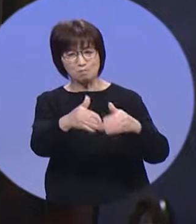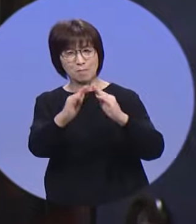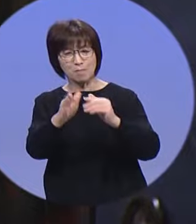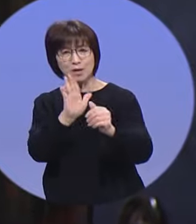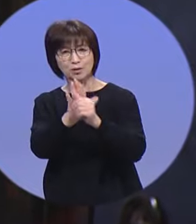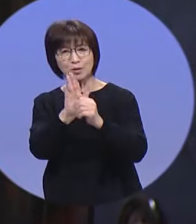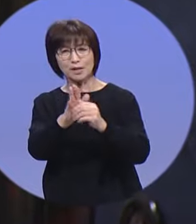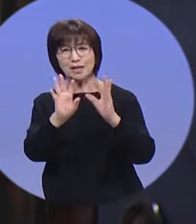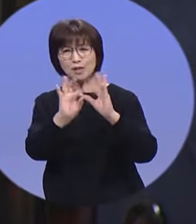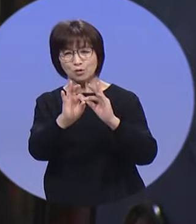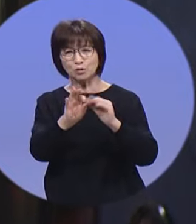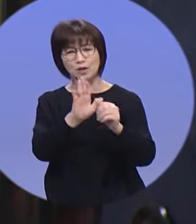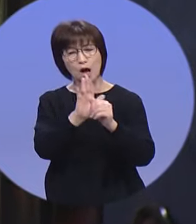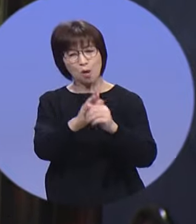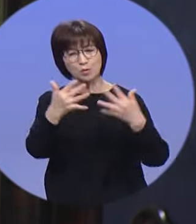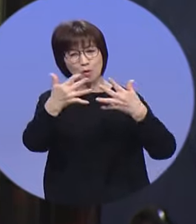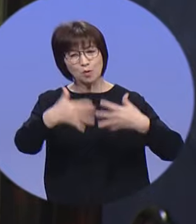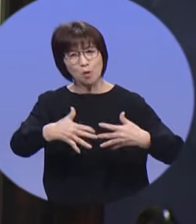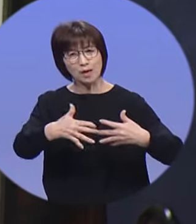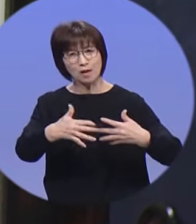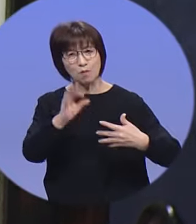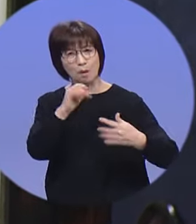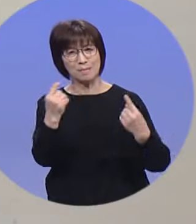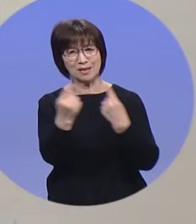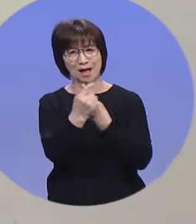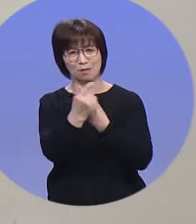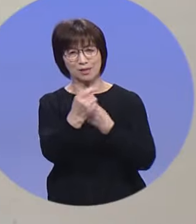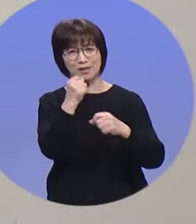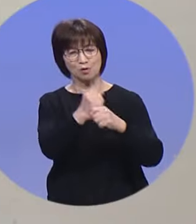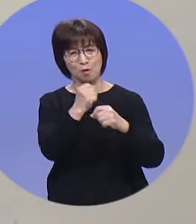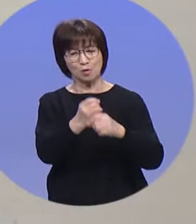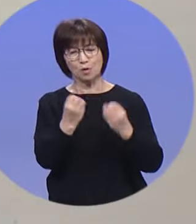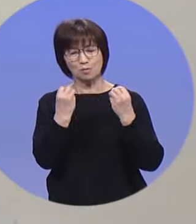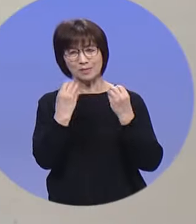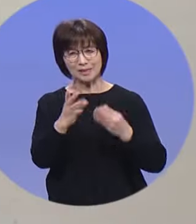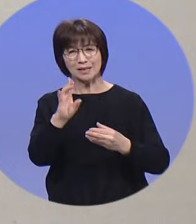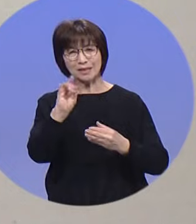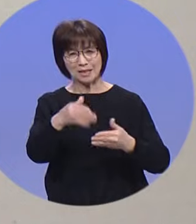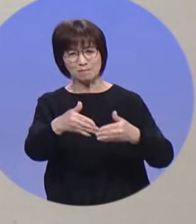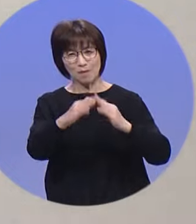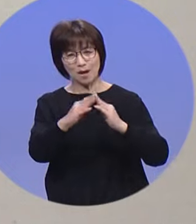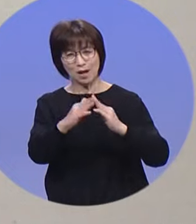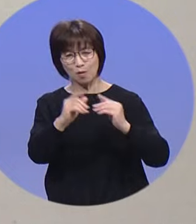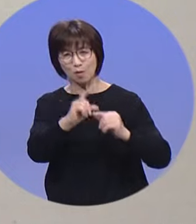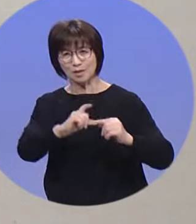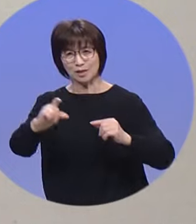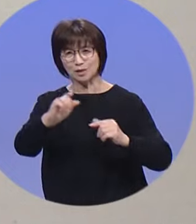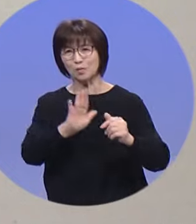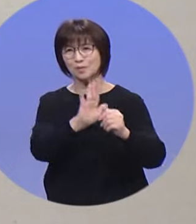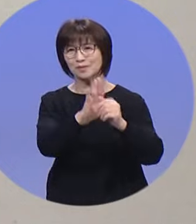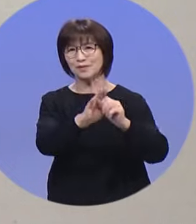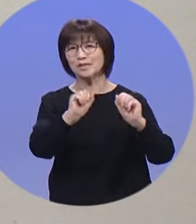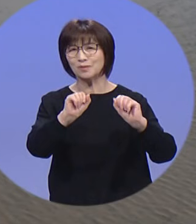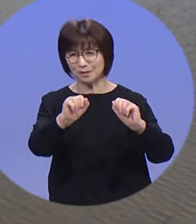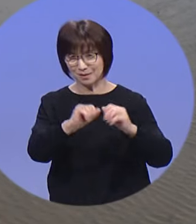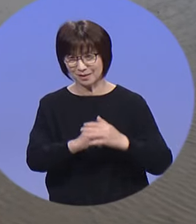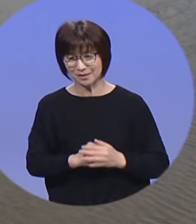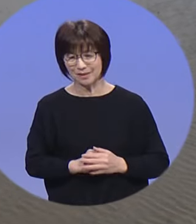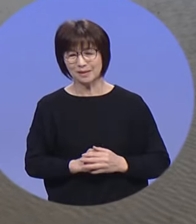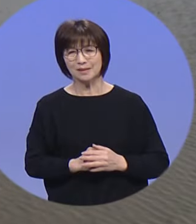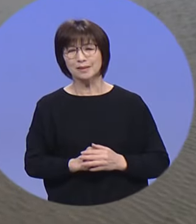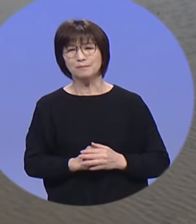について補助要件を見直し、工場の新規立地を一層促進します。